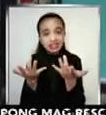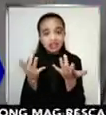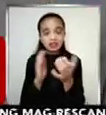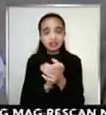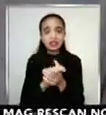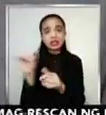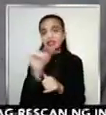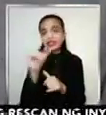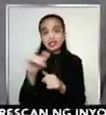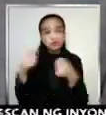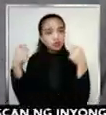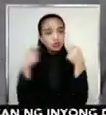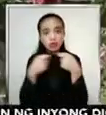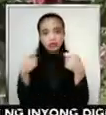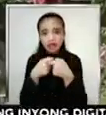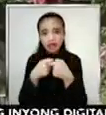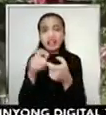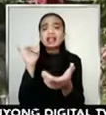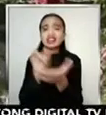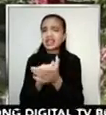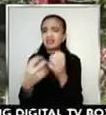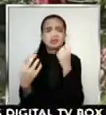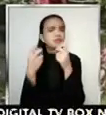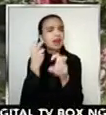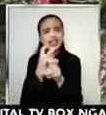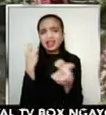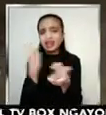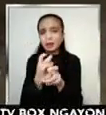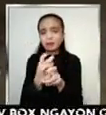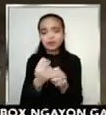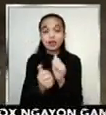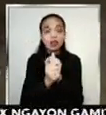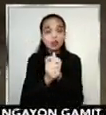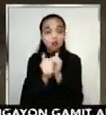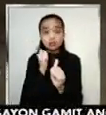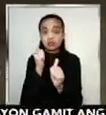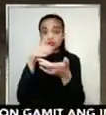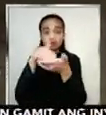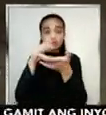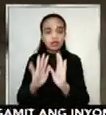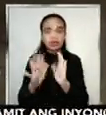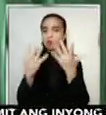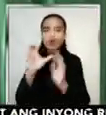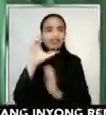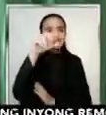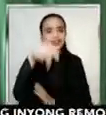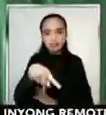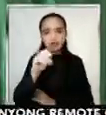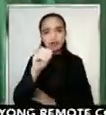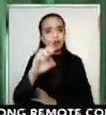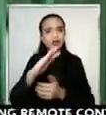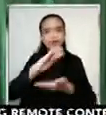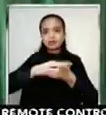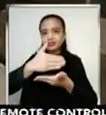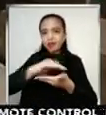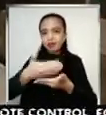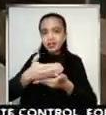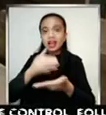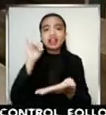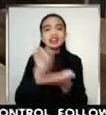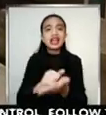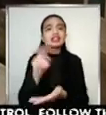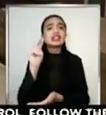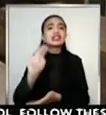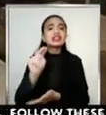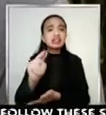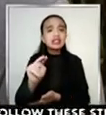Kahit pa kuryente, isa din yun siya sa mahirap. Karamihan pa sa mga estudyante, walang cellphone o kaya laptop na pangunahing pangangailangan